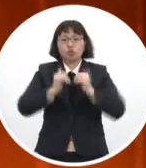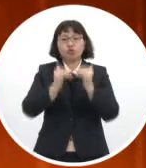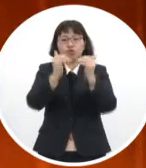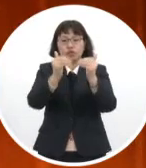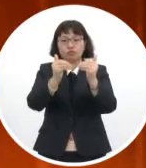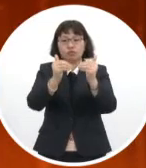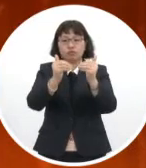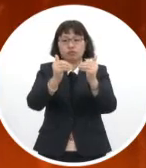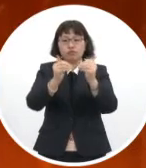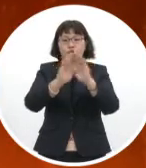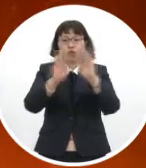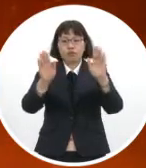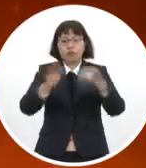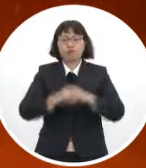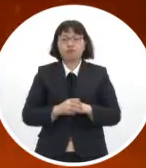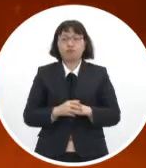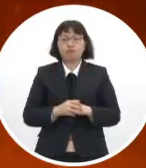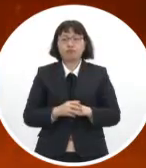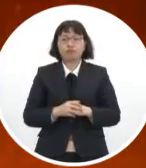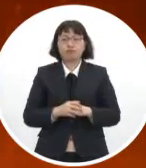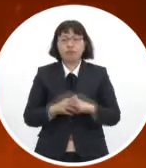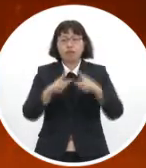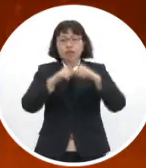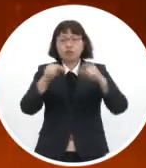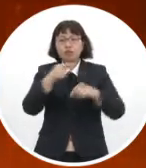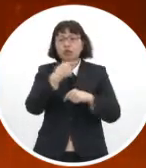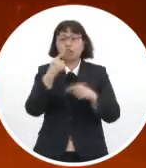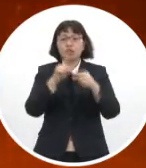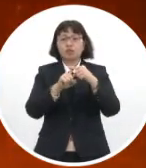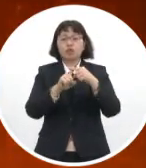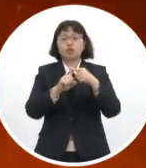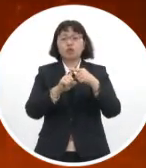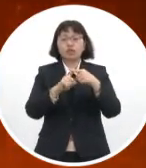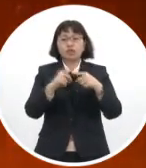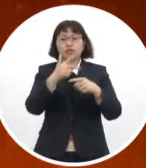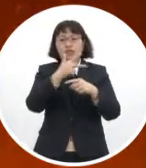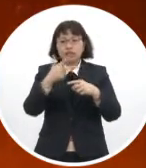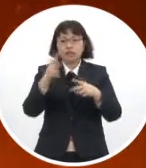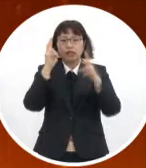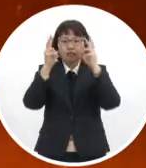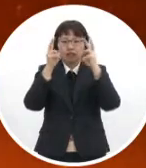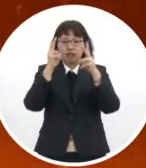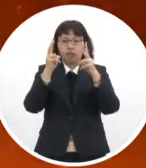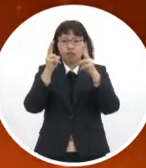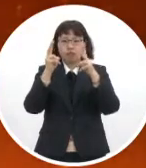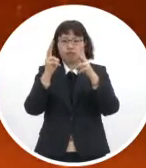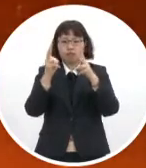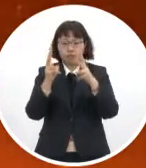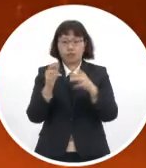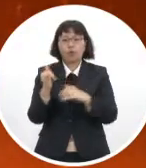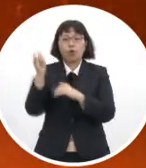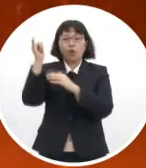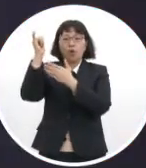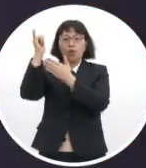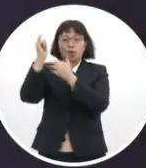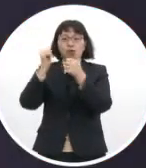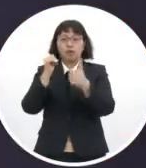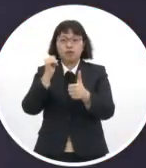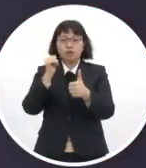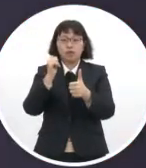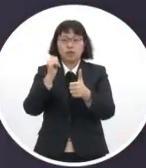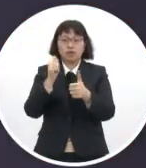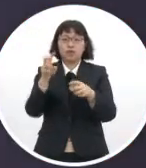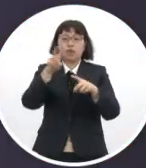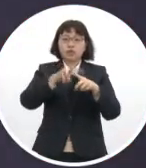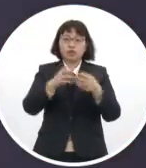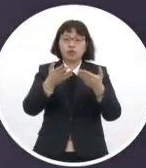催され、日本赤十字社名誉副総裁である皇太子殿下ご臨席のもと、献血運動の